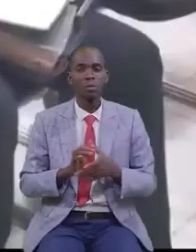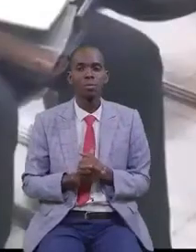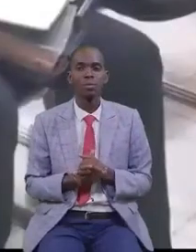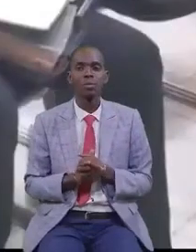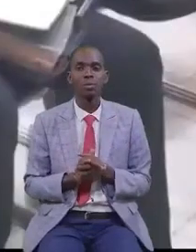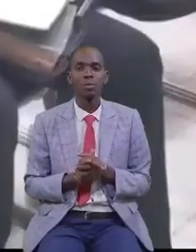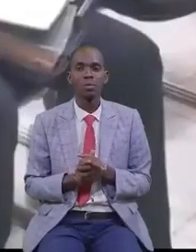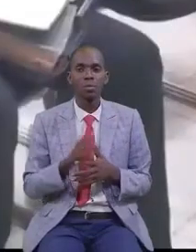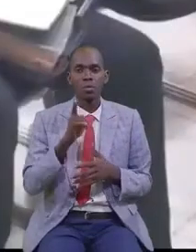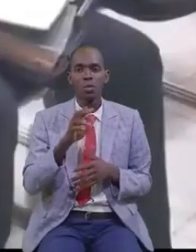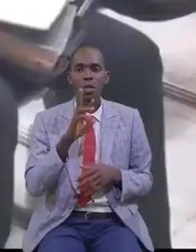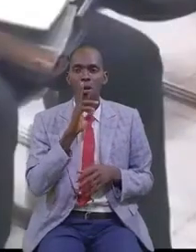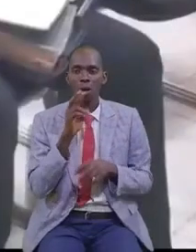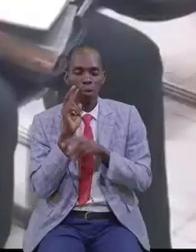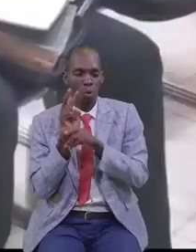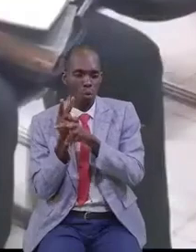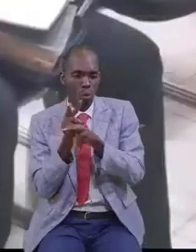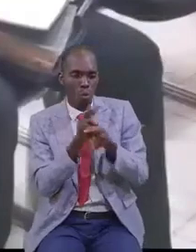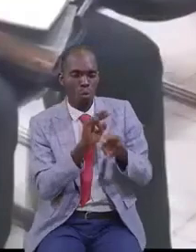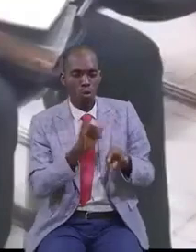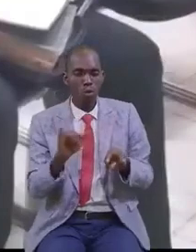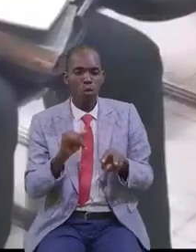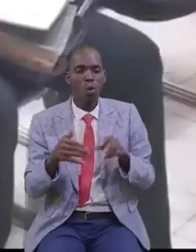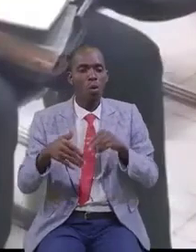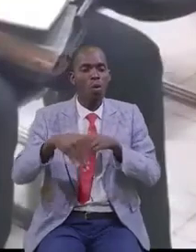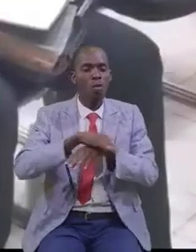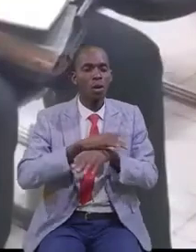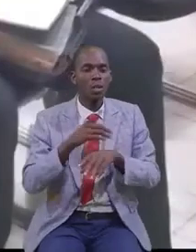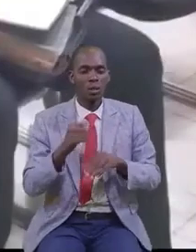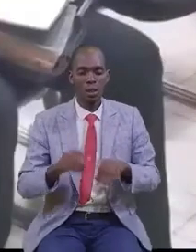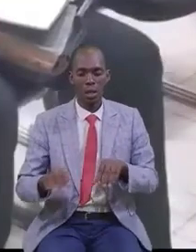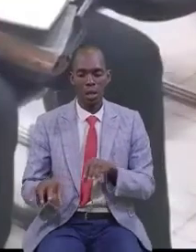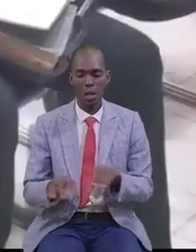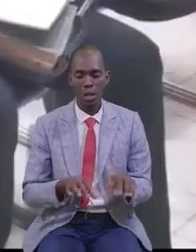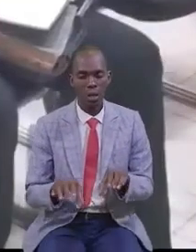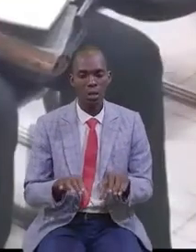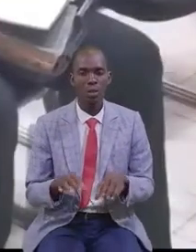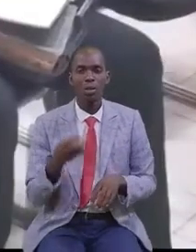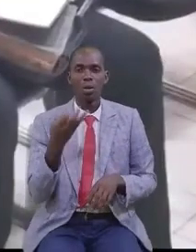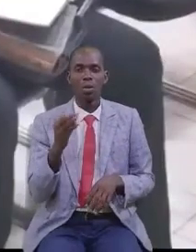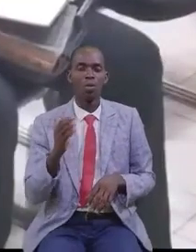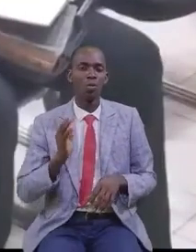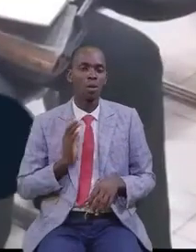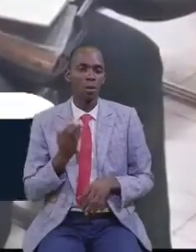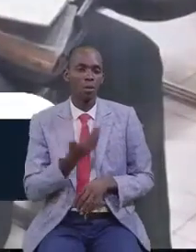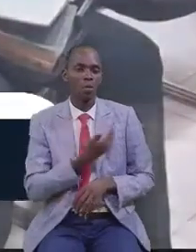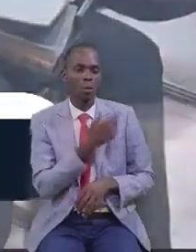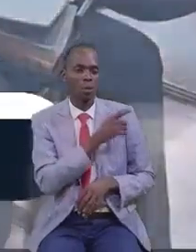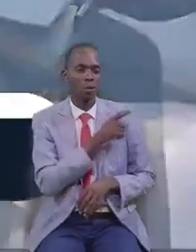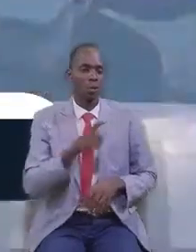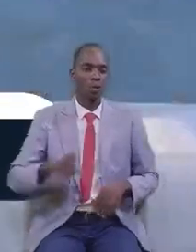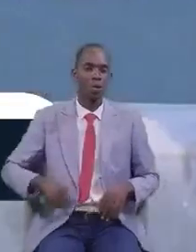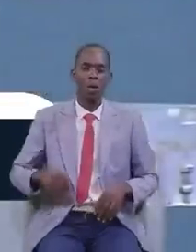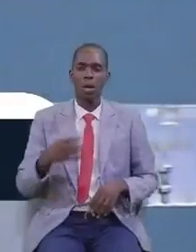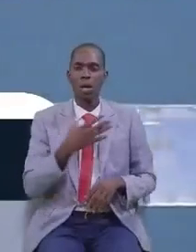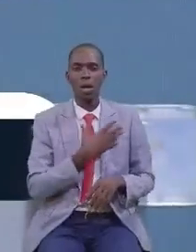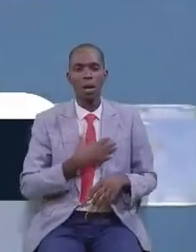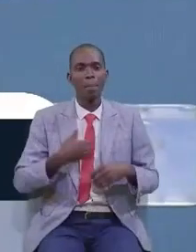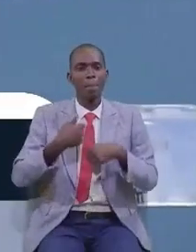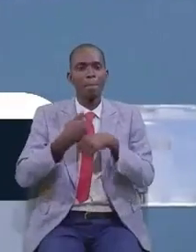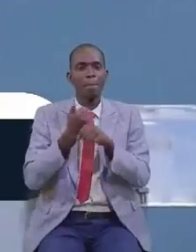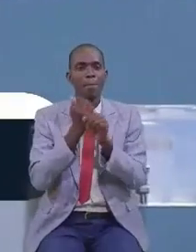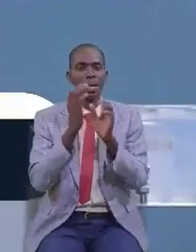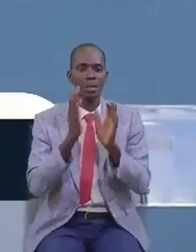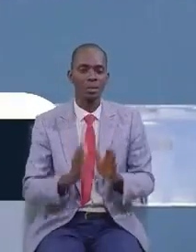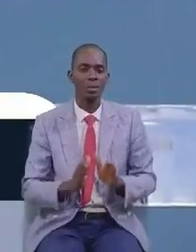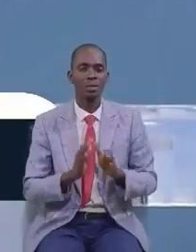you're watching over the acts of our Lord and maker. మన ప్రభువును మన సృష్టికర్త అయిన